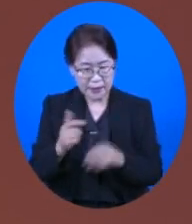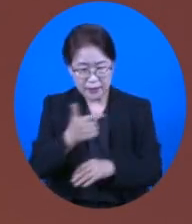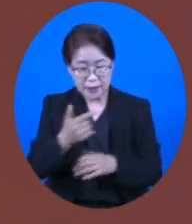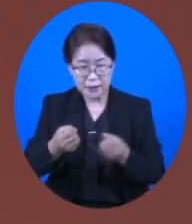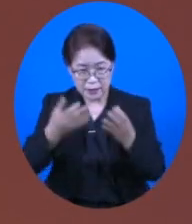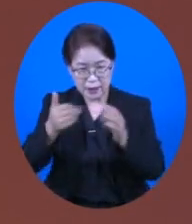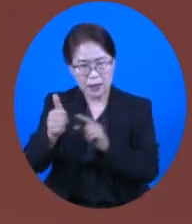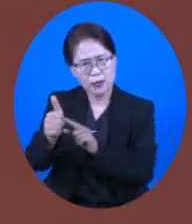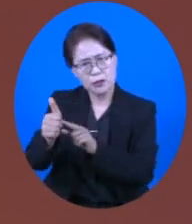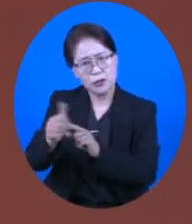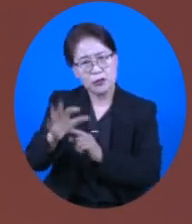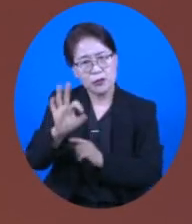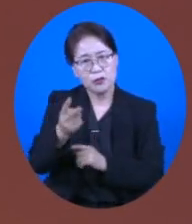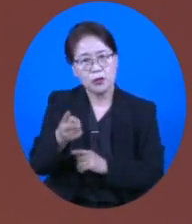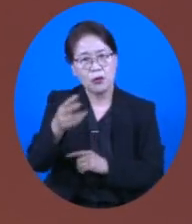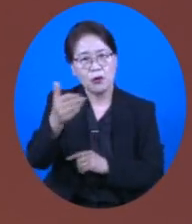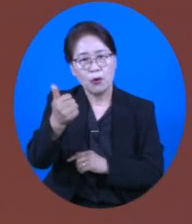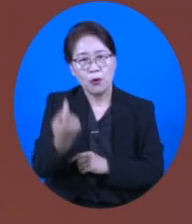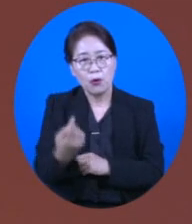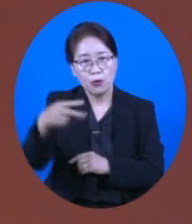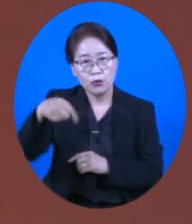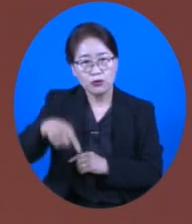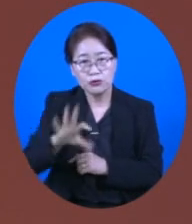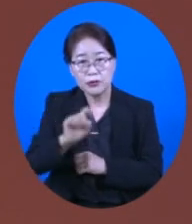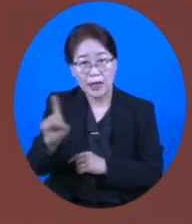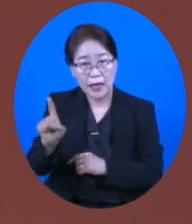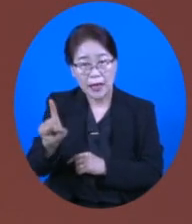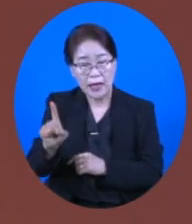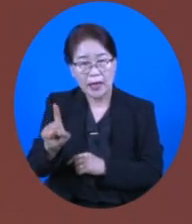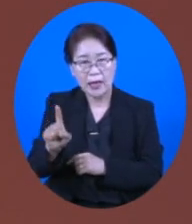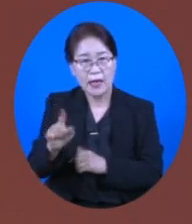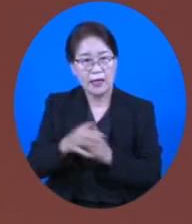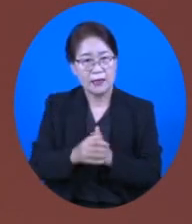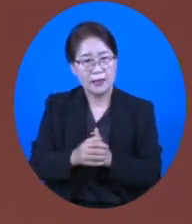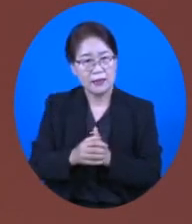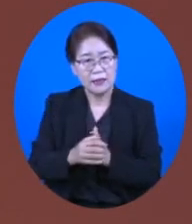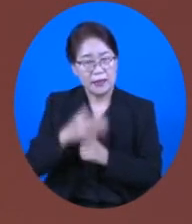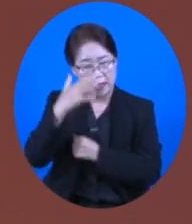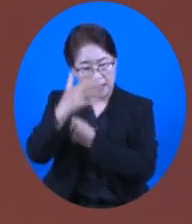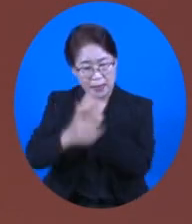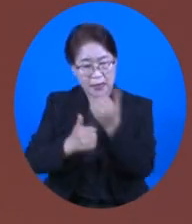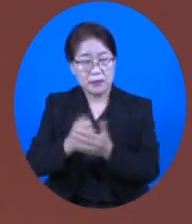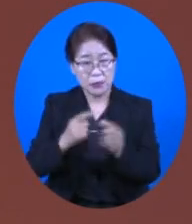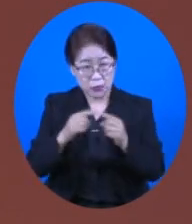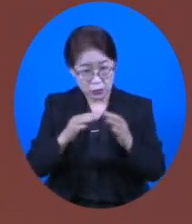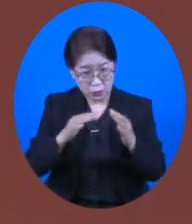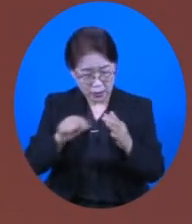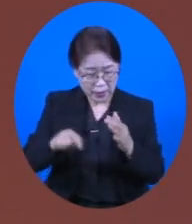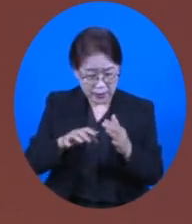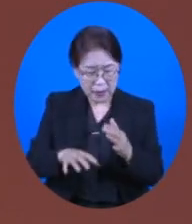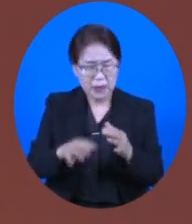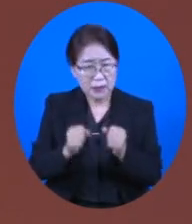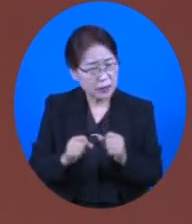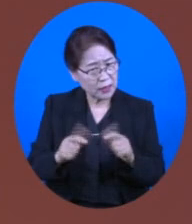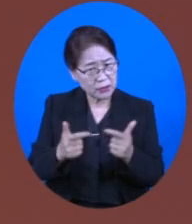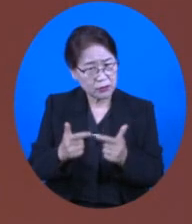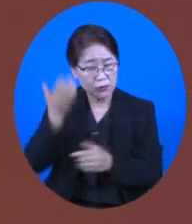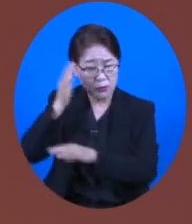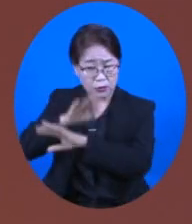대제사장 여호수아가 하나님의 성전에 있는 것이 아니라 천상의 법정에 서